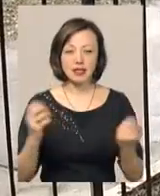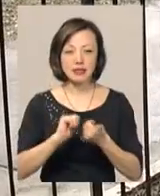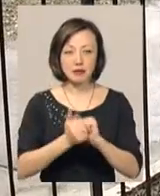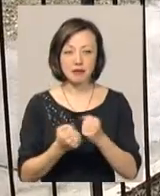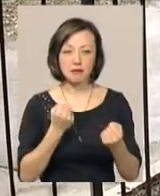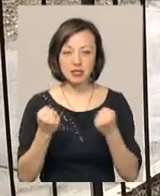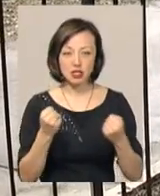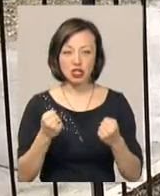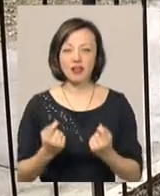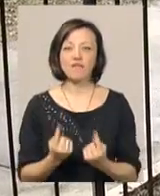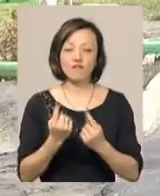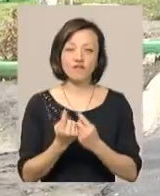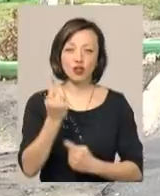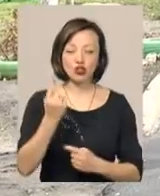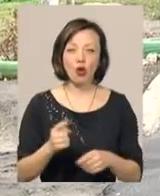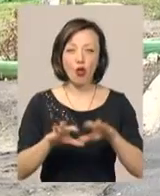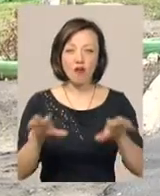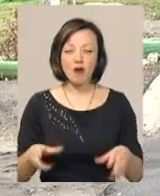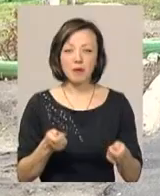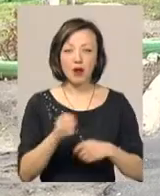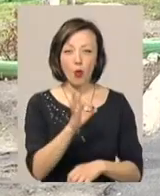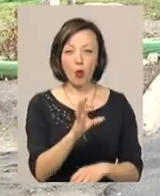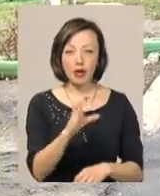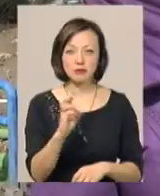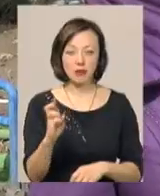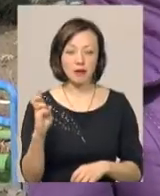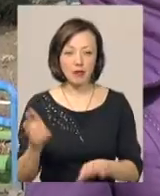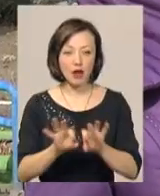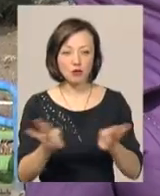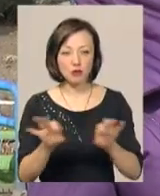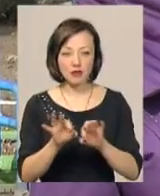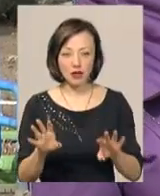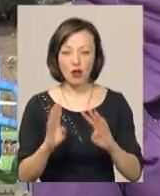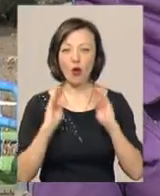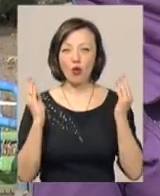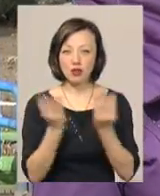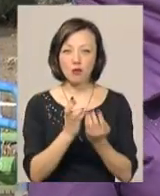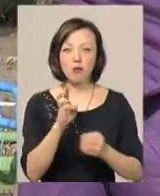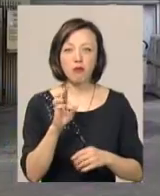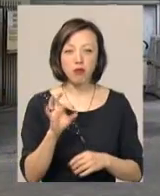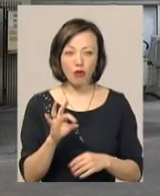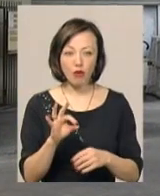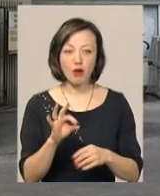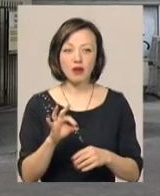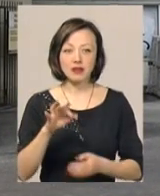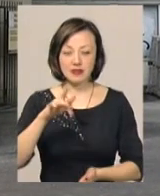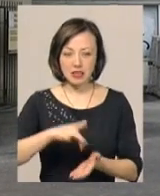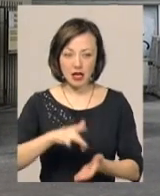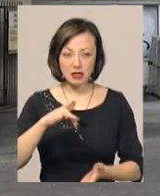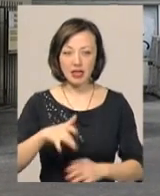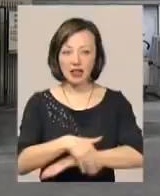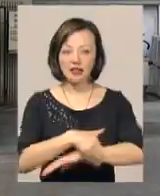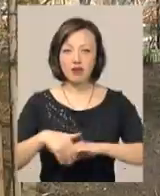на міцніший і вищий. Голова правління тутешнього ОСББ Олеся Стадник розповідає, огородилися, бо через розташування у середмісті